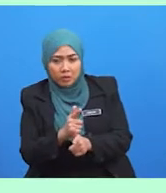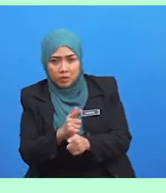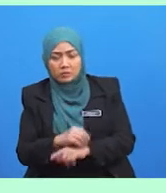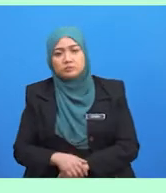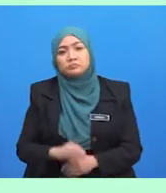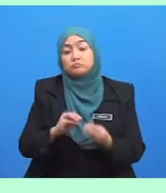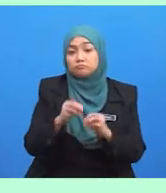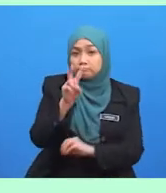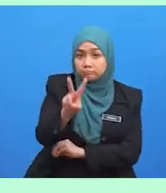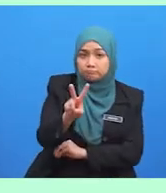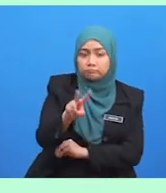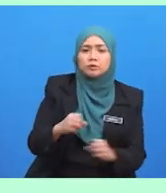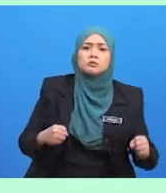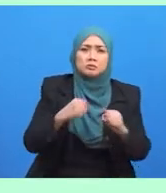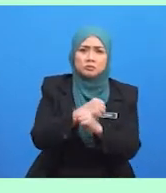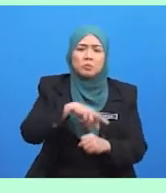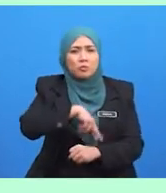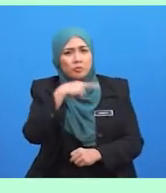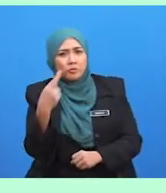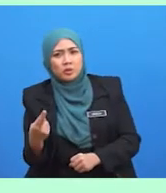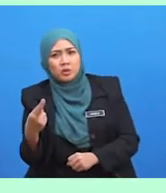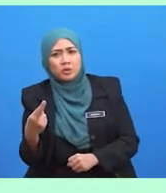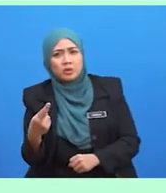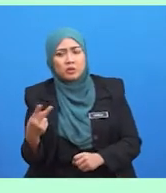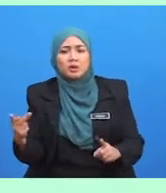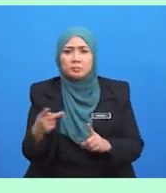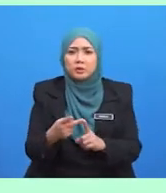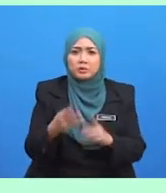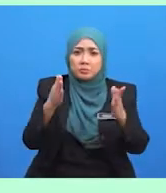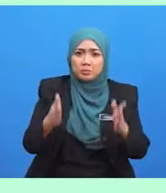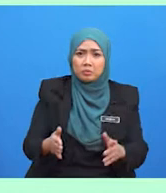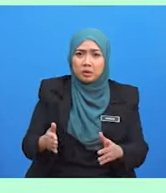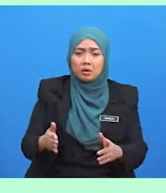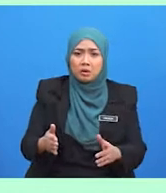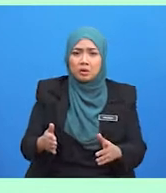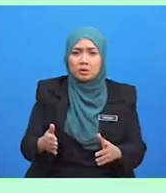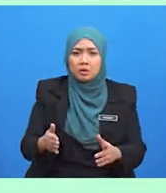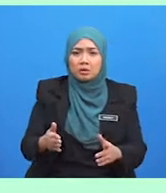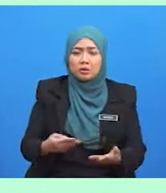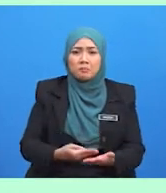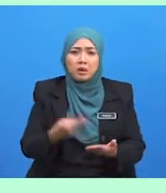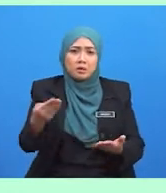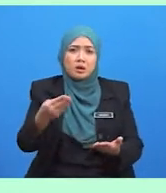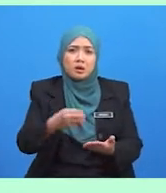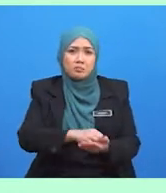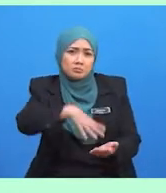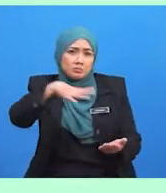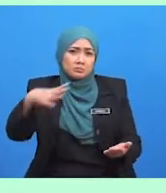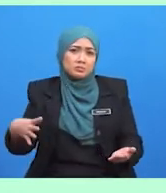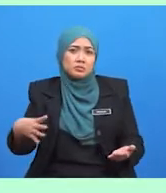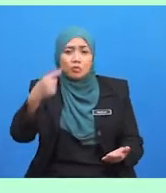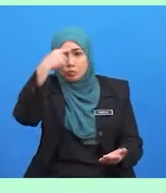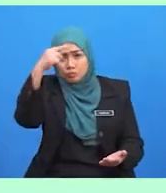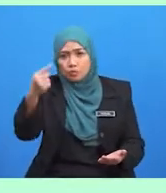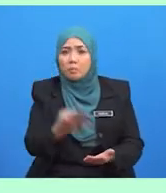Kedua, sekatan merugikan pengguna kerana pengguna membayar harga yang lebih tinggi untuk barang import.